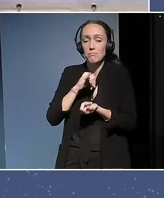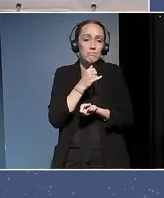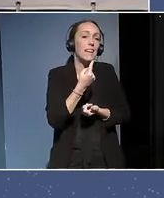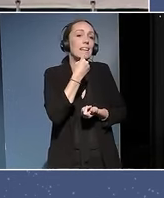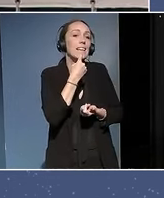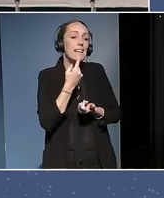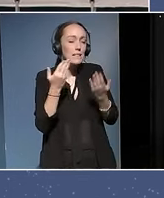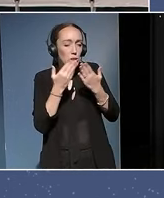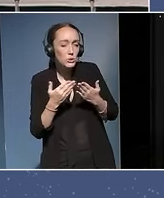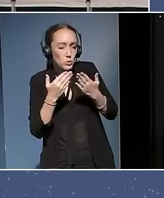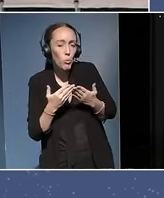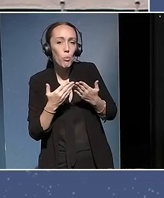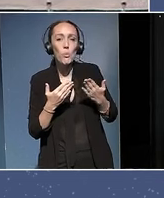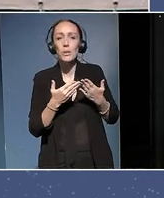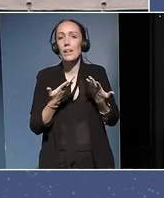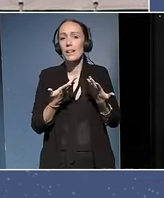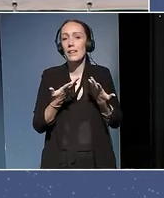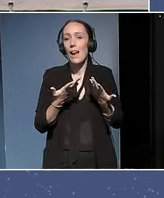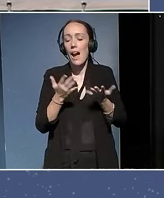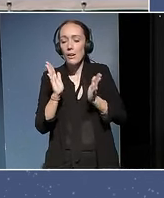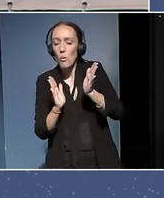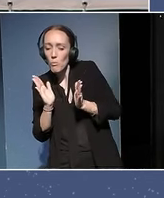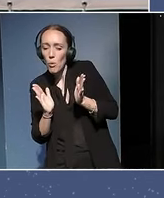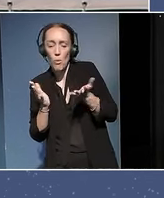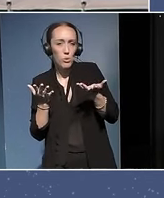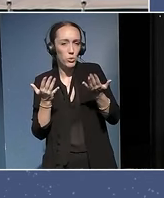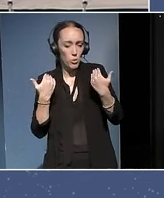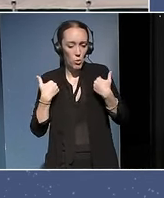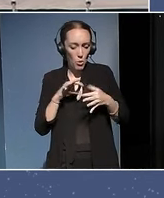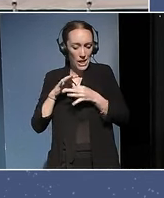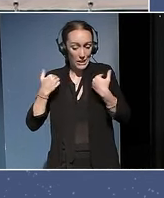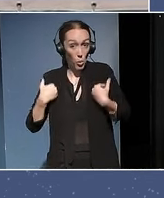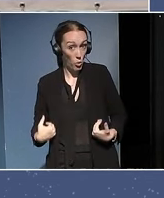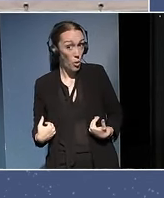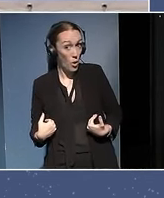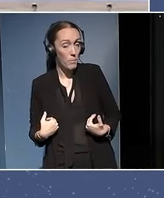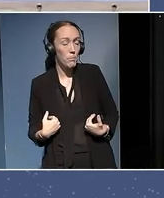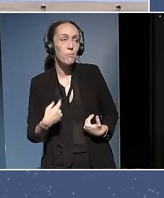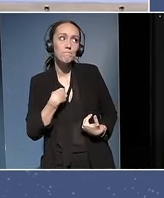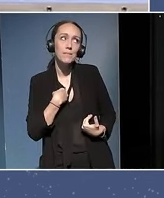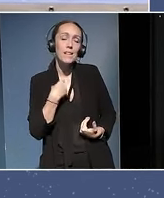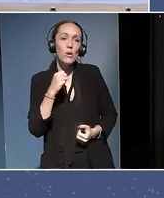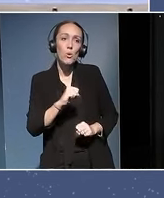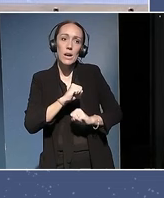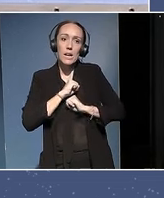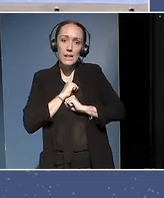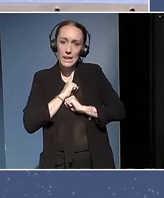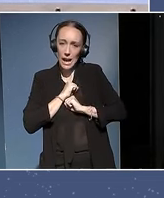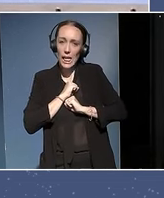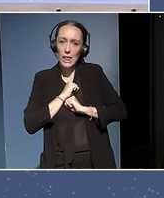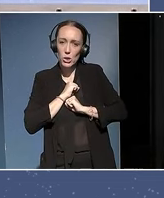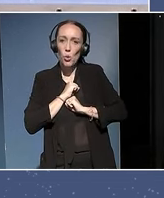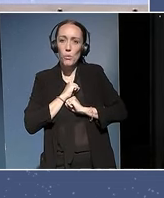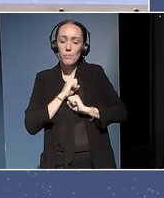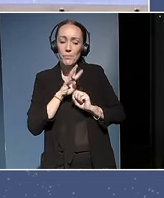biologia anatomia mia comparata questa cresta doveva avere doveva essere multipurpose cioè